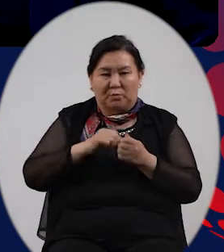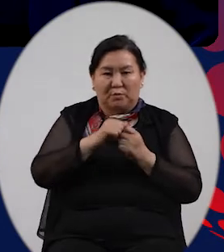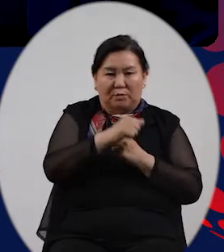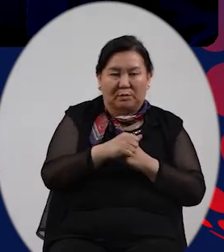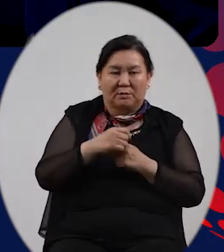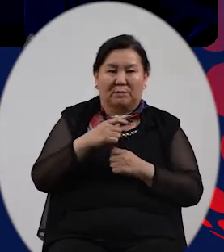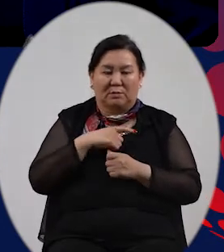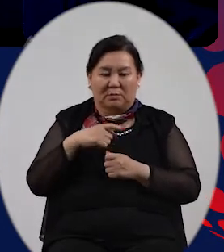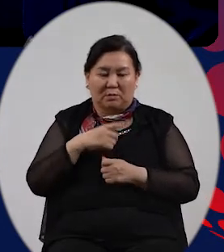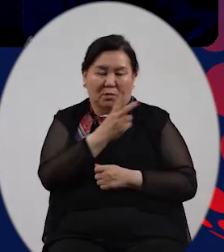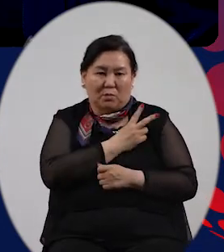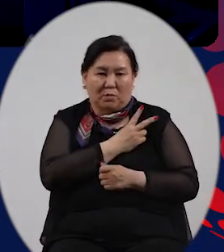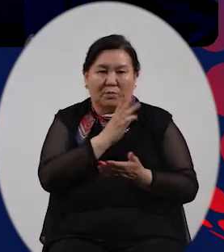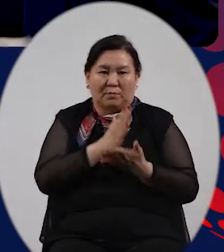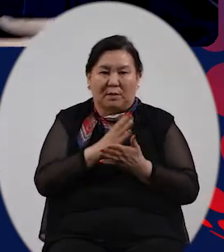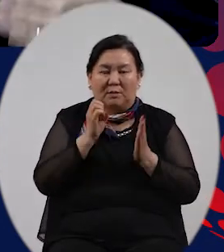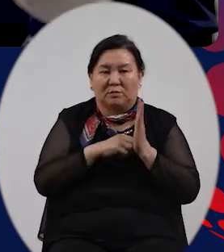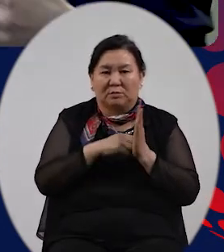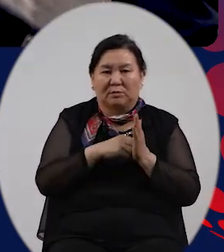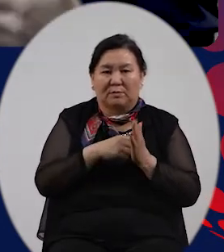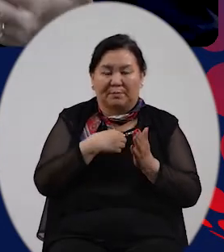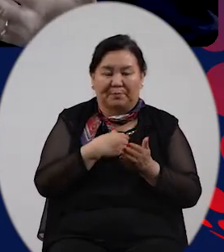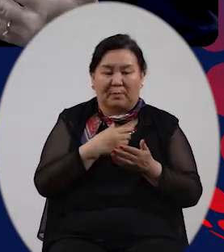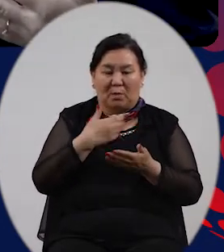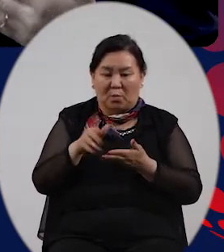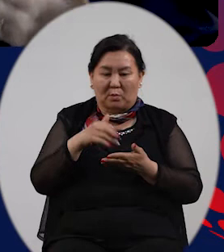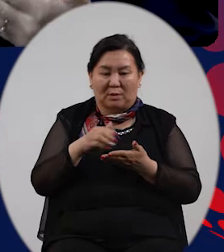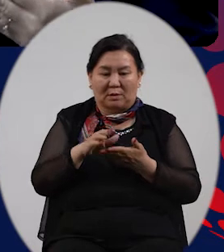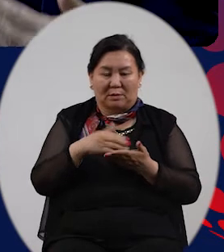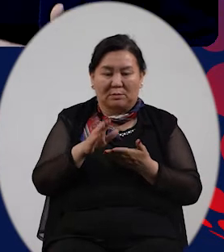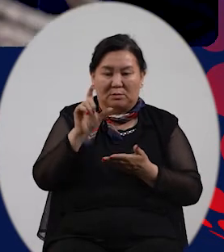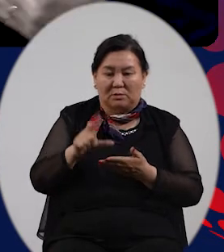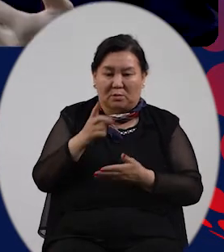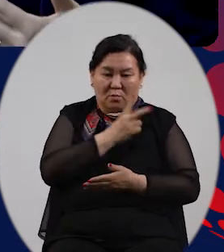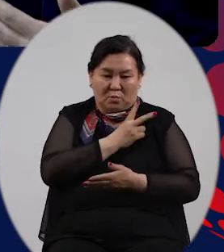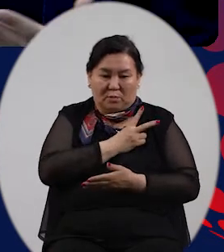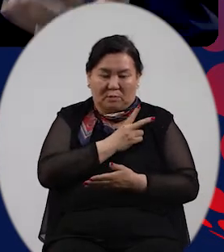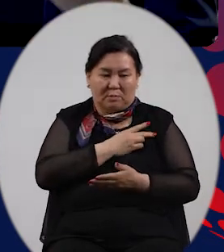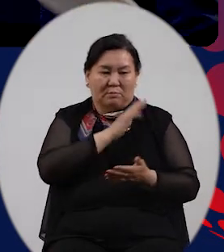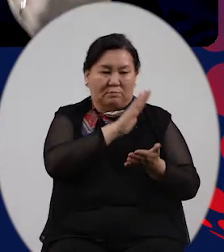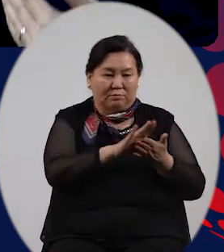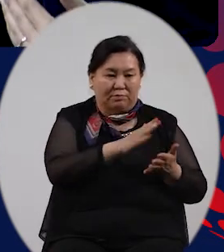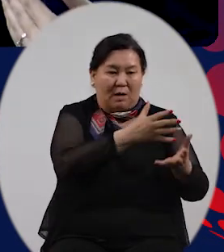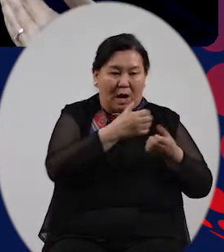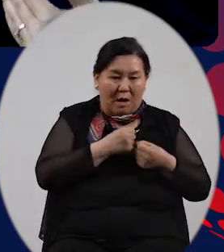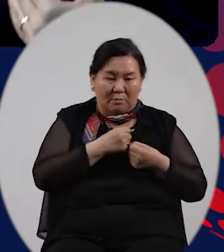худалдаа авахчийн хүлээсэн үүрэг бас орох хэрэгтэй. Өөрөөр хэлэх юм бол худалдагчийн үүрэг байгаа тохиолдолд худалдаа авахч бид нар бараа бүтээгдэхүүнээ хүлээгээд